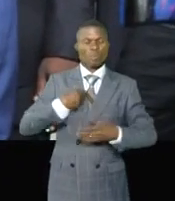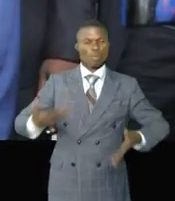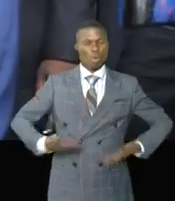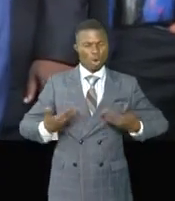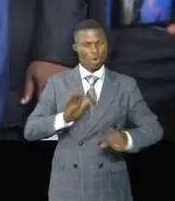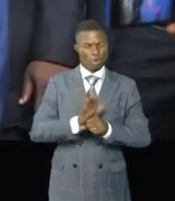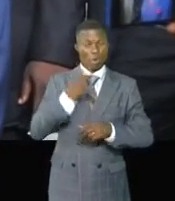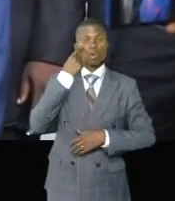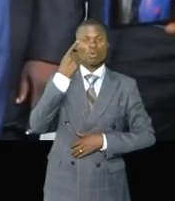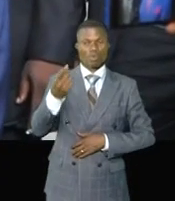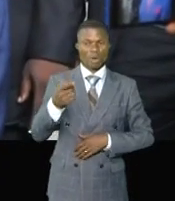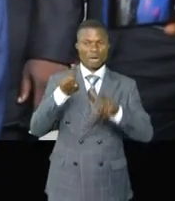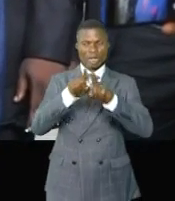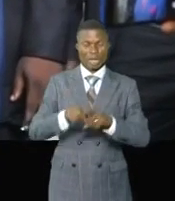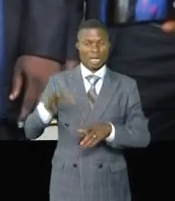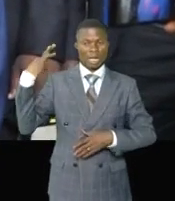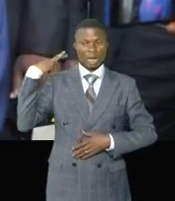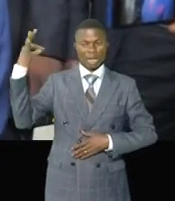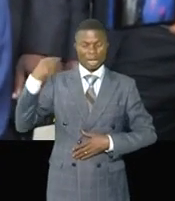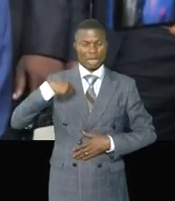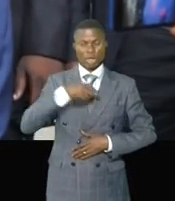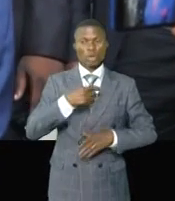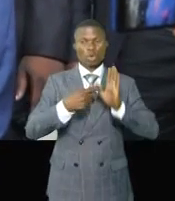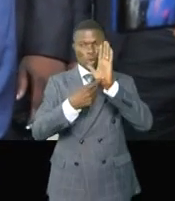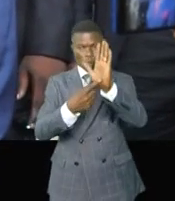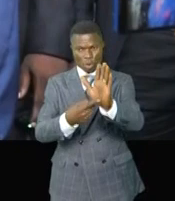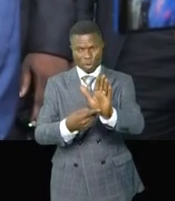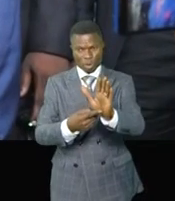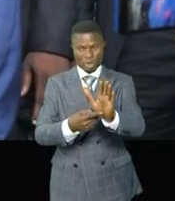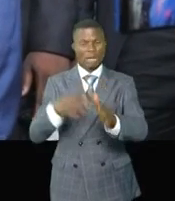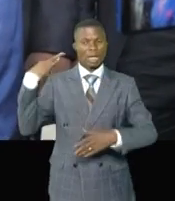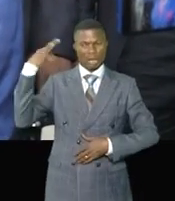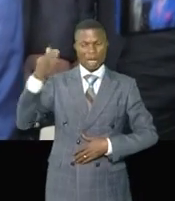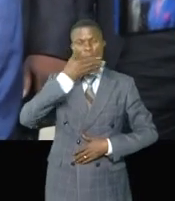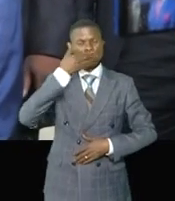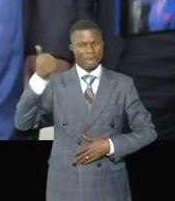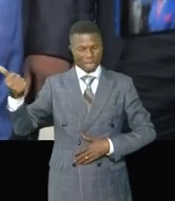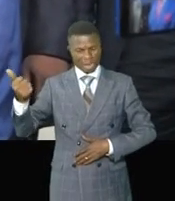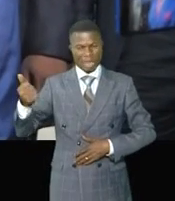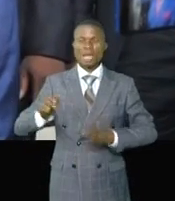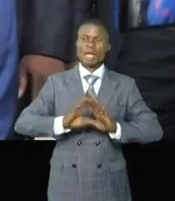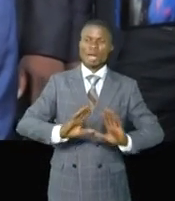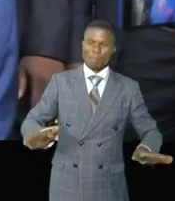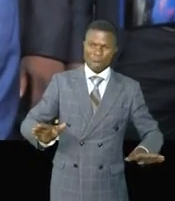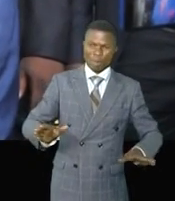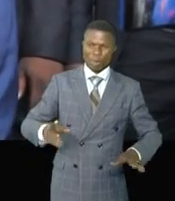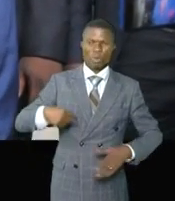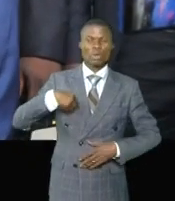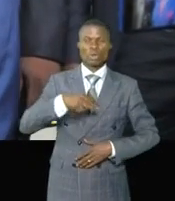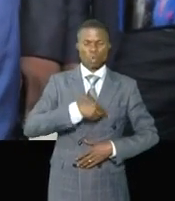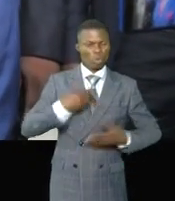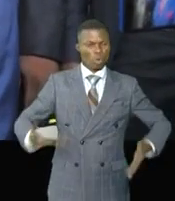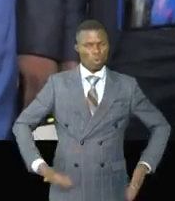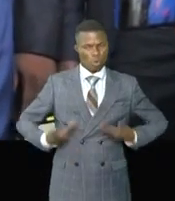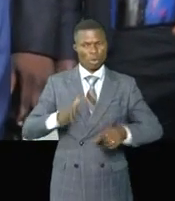que les candidats que nous avons alignés sont des candidats valables. Et nous sommes et surtout heureux de voir